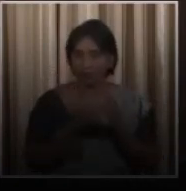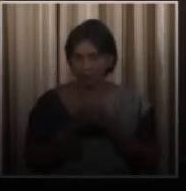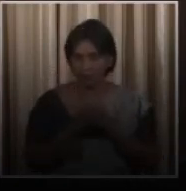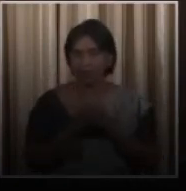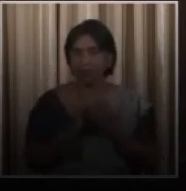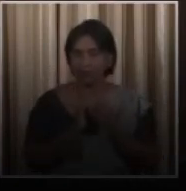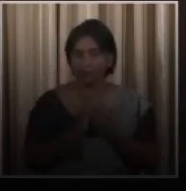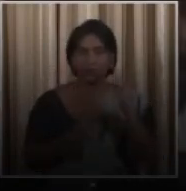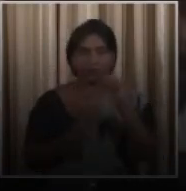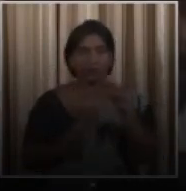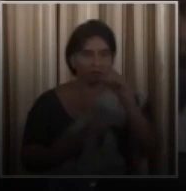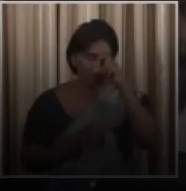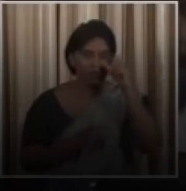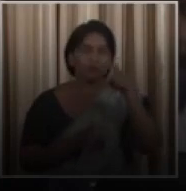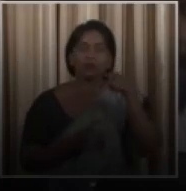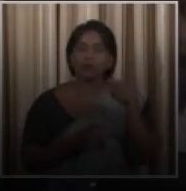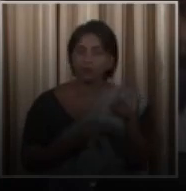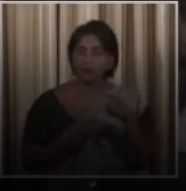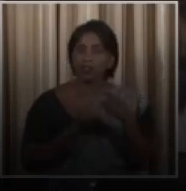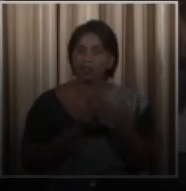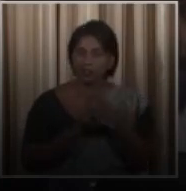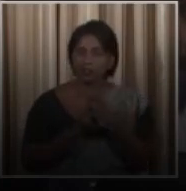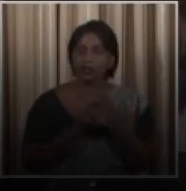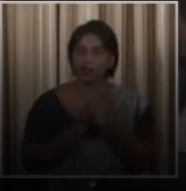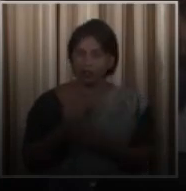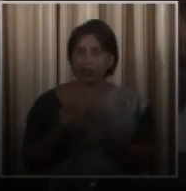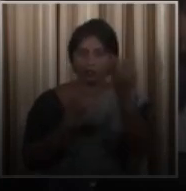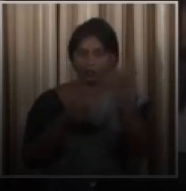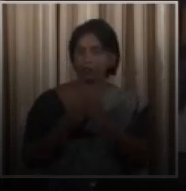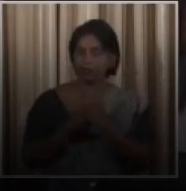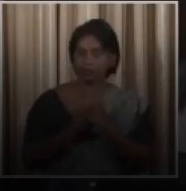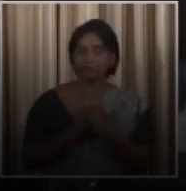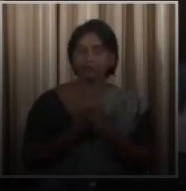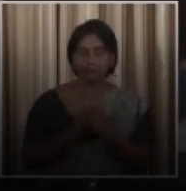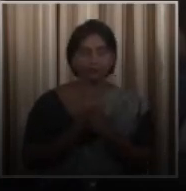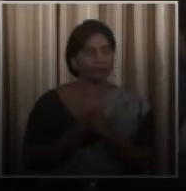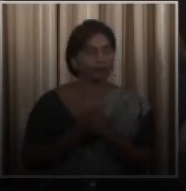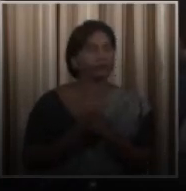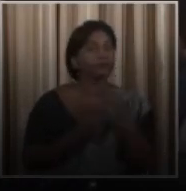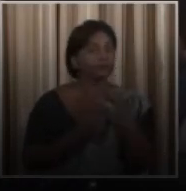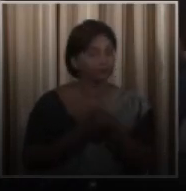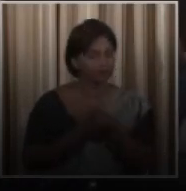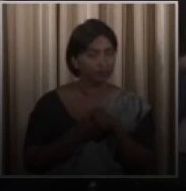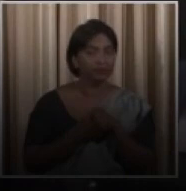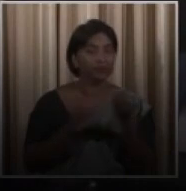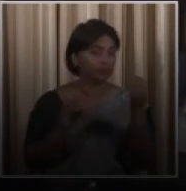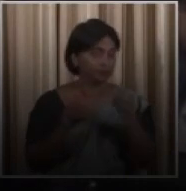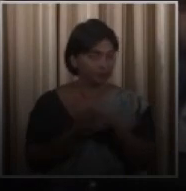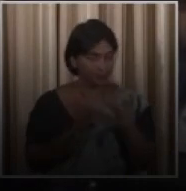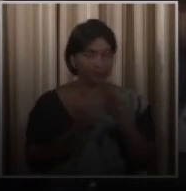ශ්‍රී ලංකා නිදහස් පක්ෂයේ ගරු මෛත්‍රීපාල සිරිසේන මැතිතුමා ගරු දයාසිරි ජයසේකර මැතිතුමාලා සම්බන්ධ වුණා එතකොට ඒ සම්බන්ධ